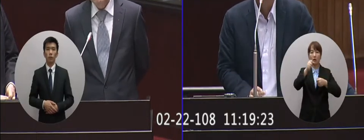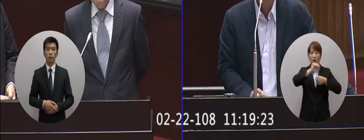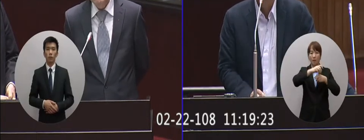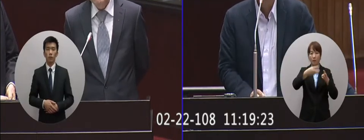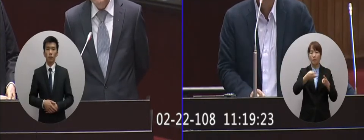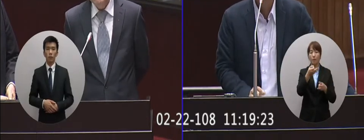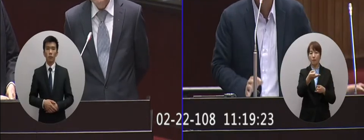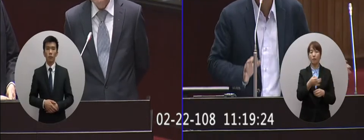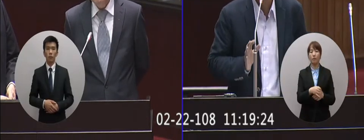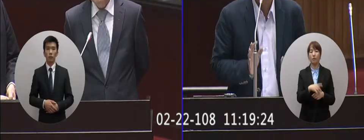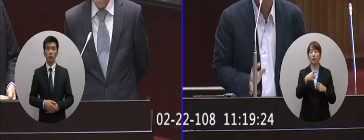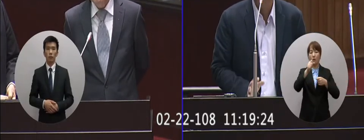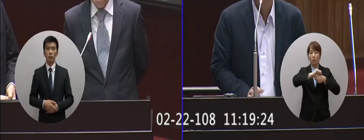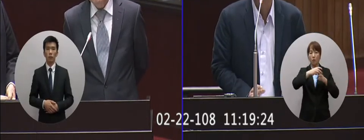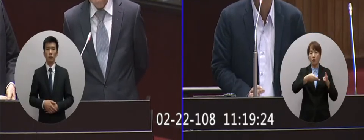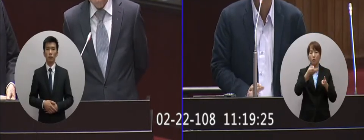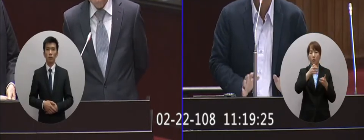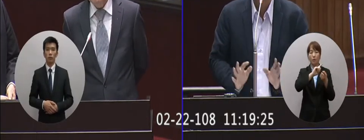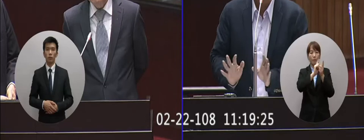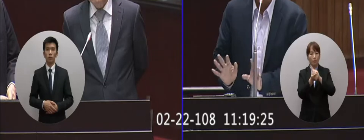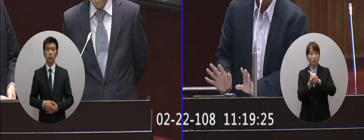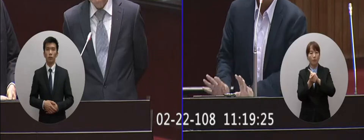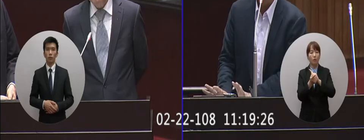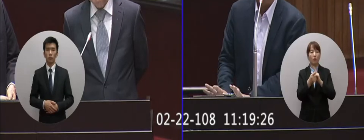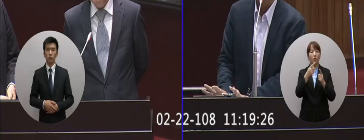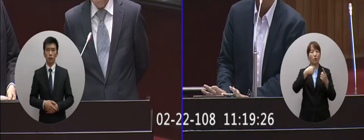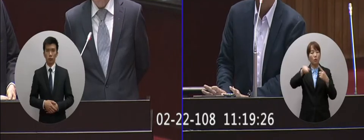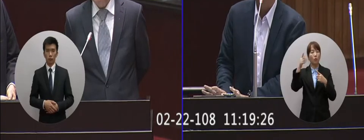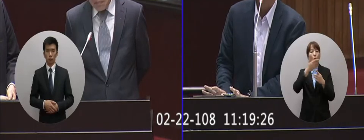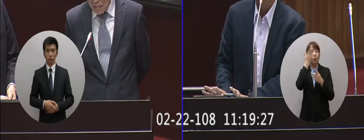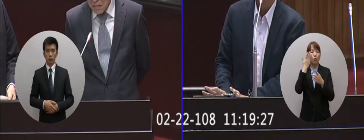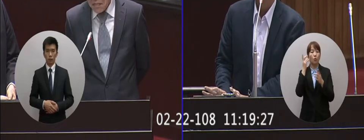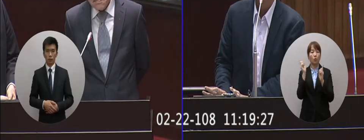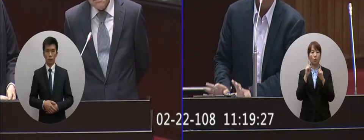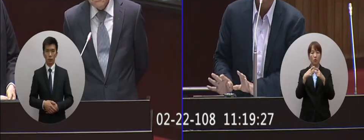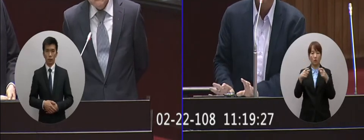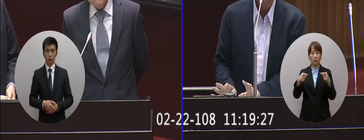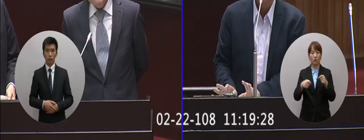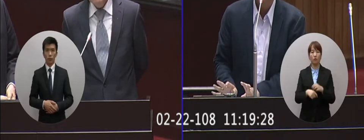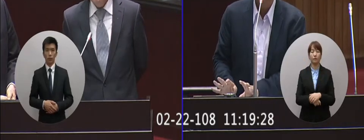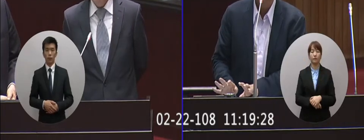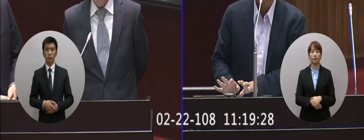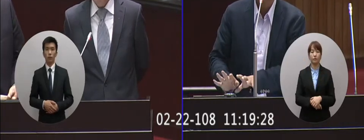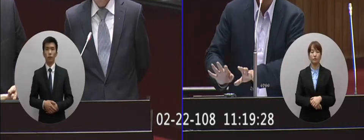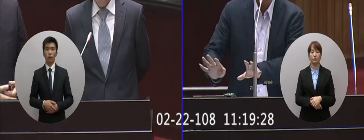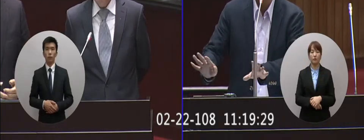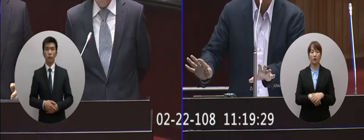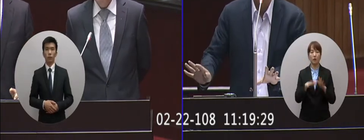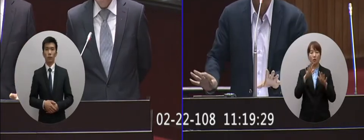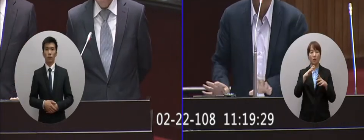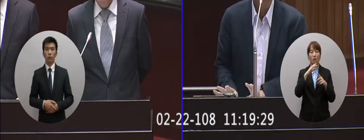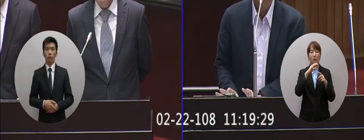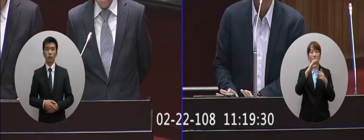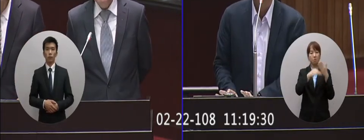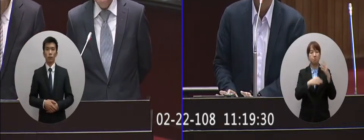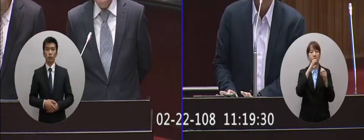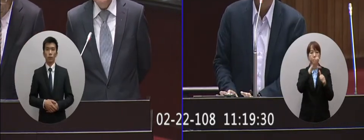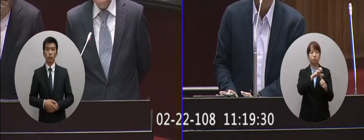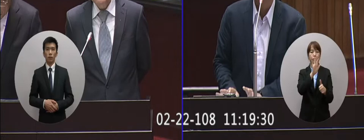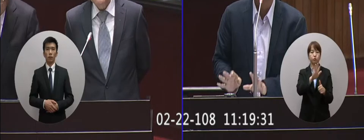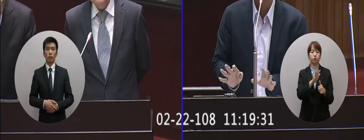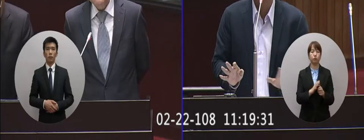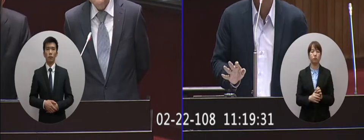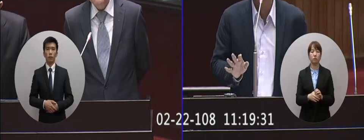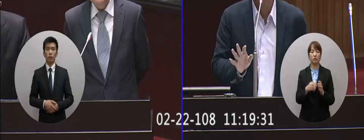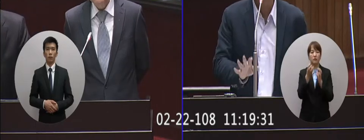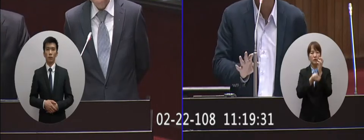费，那我们加班费把它变相变成说来做国民旅游卡，然后呢又限制重重，